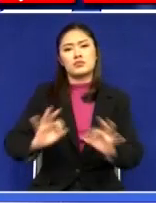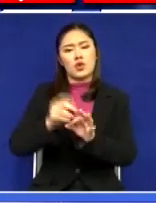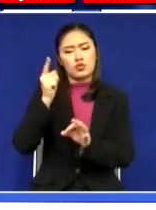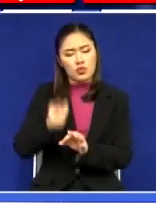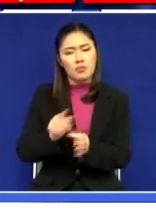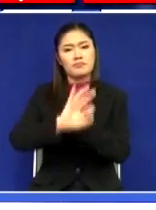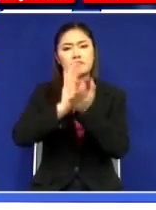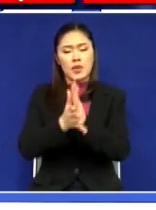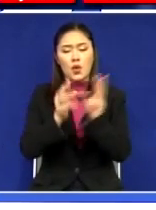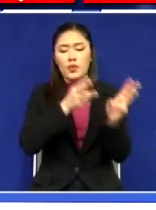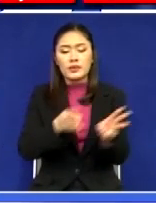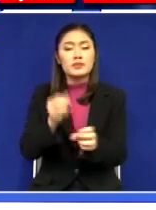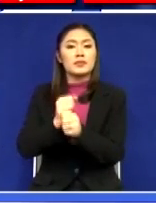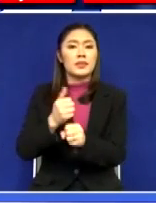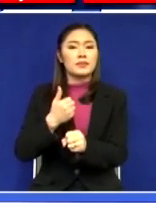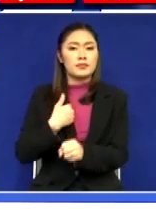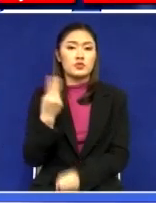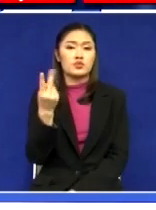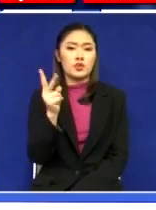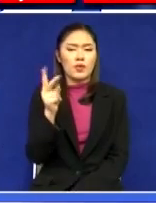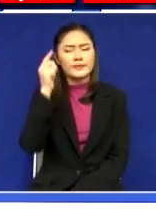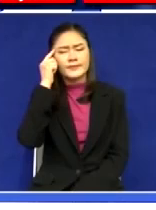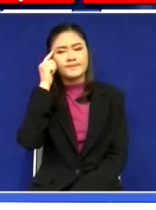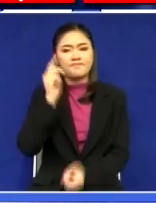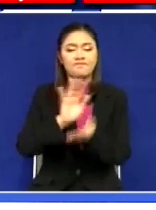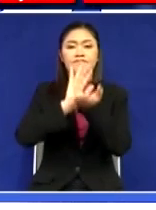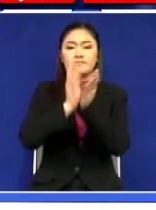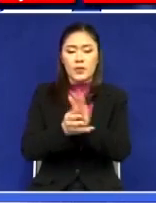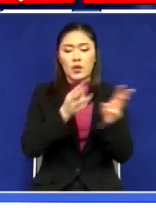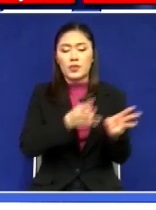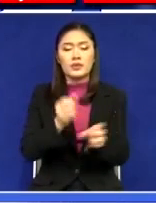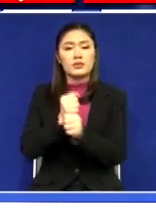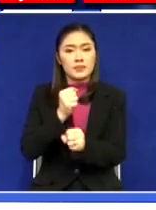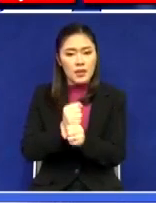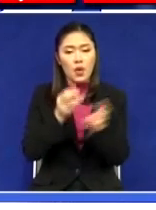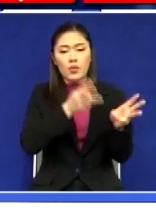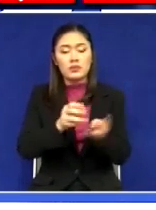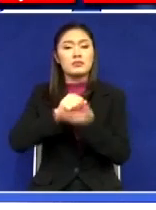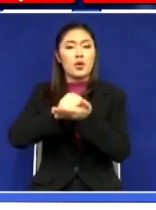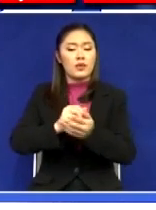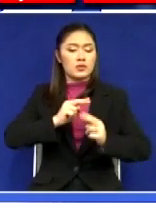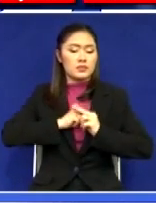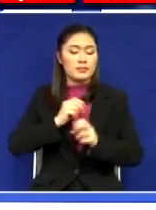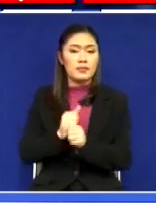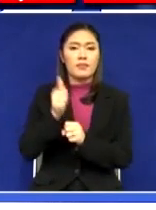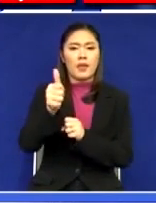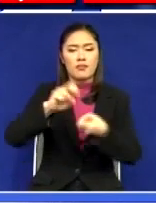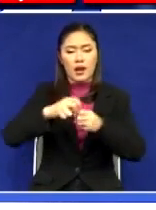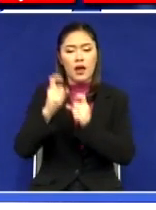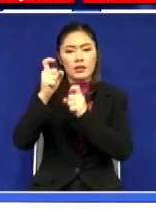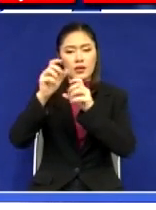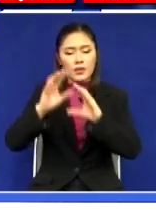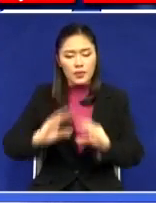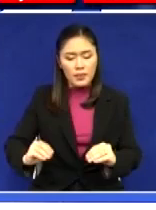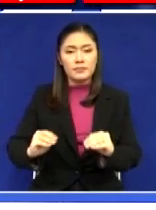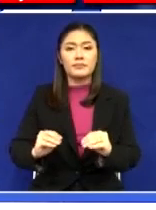รุงด้วยเหมือนกันนะครับสามารถนำไปคิดแล้วก็ปรับปรุงวิธีการให้บริการของตัวเองนะครับเพื่อลดความเสี่ยงในการแพร่กระจ